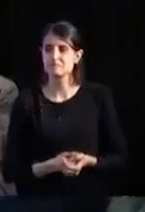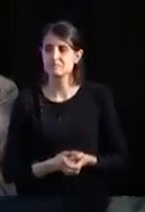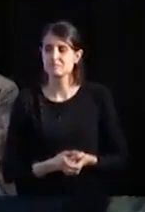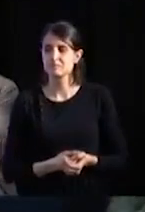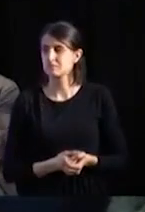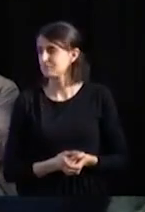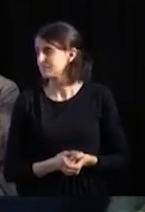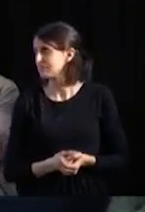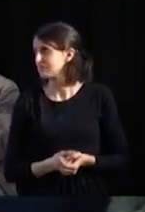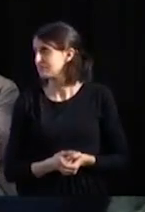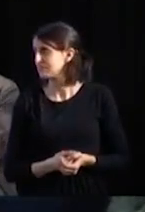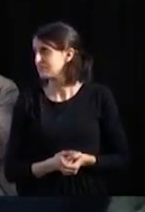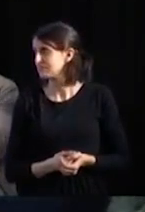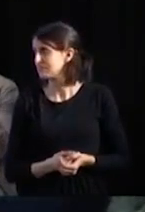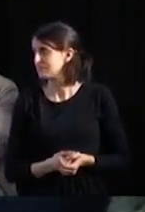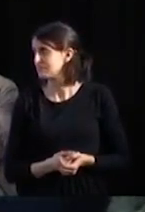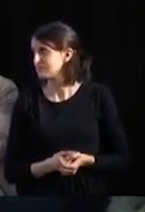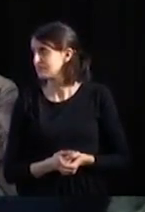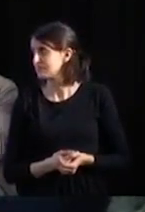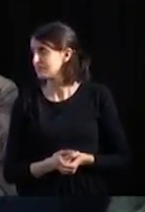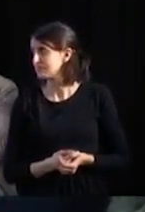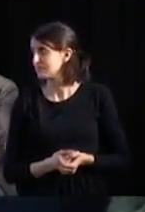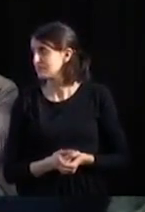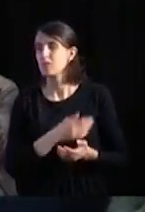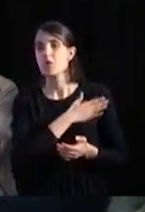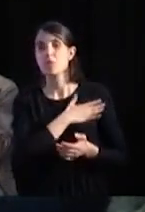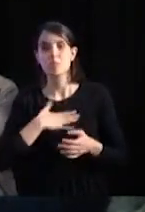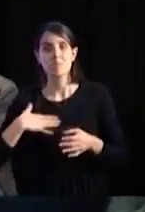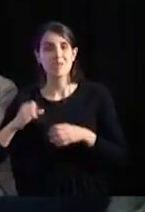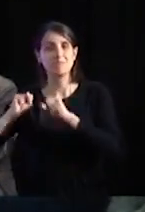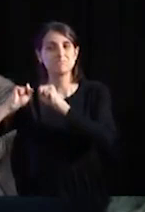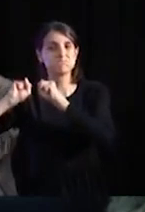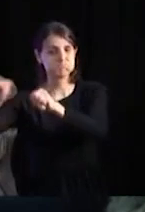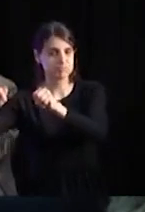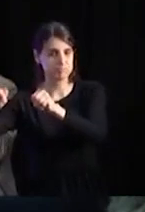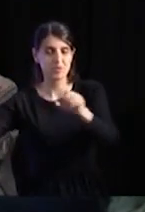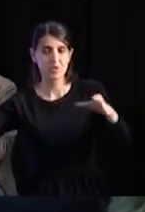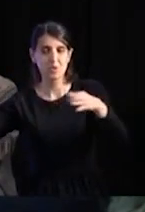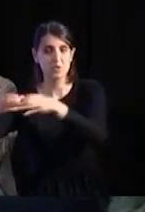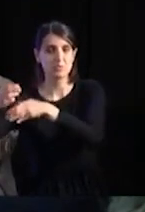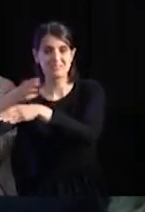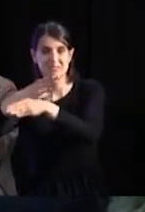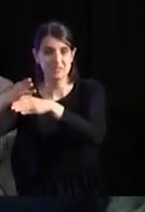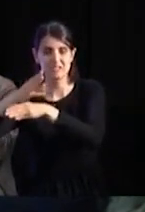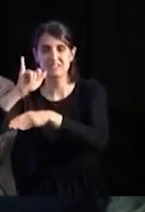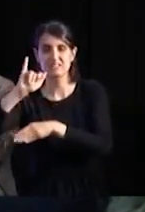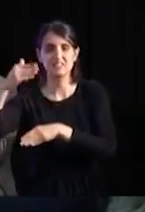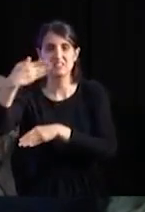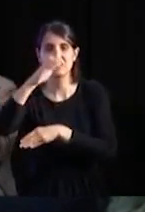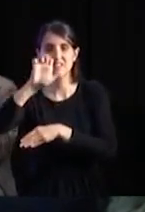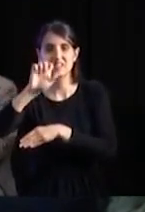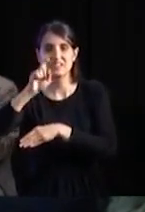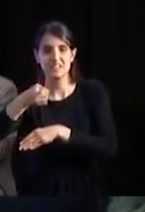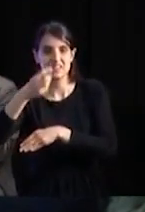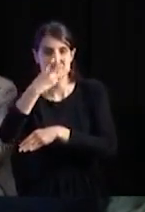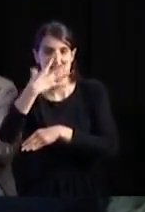bloquejar alguna cosa, és precisament la coalició de l'IBEX 35, el tripartit